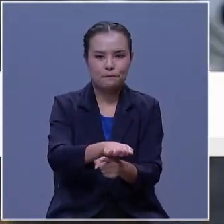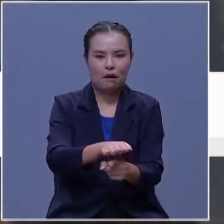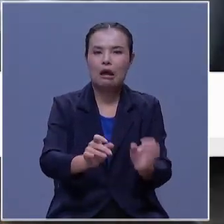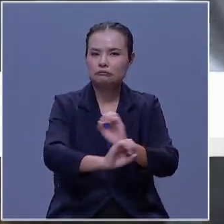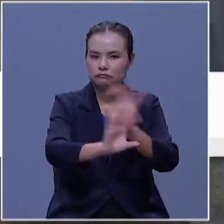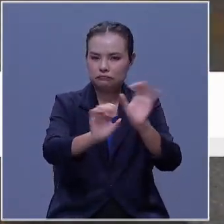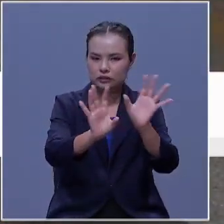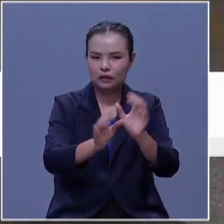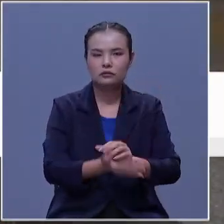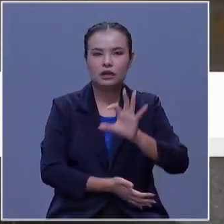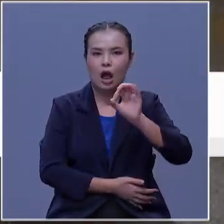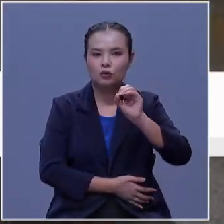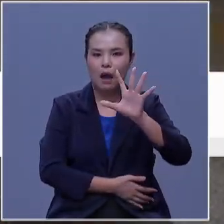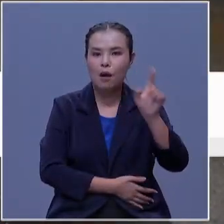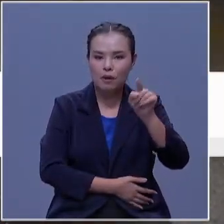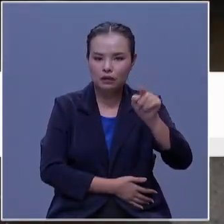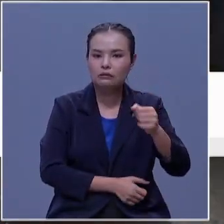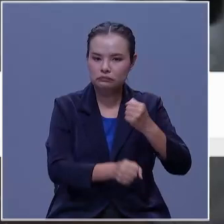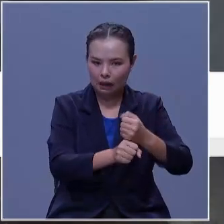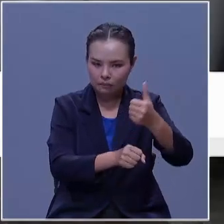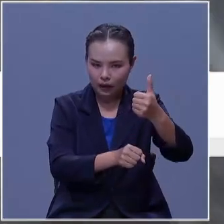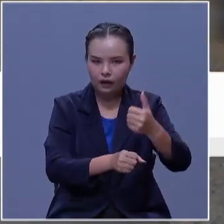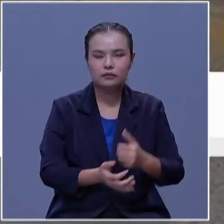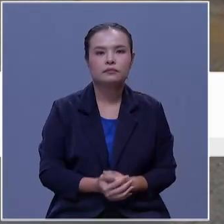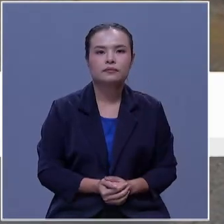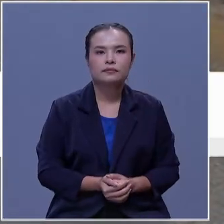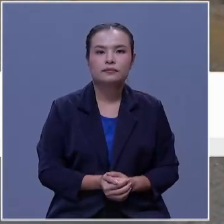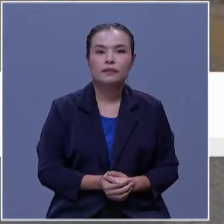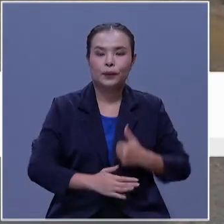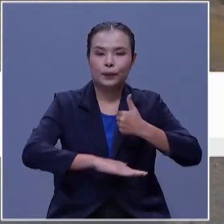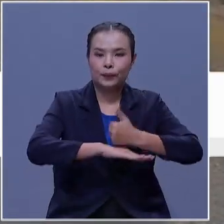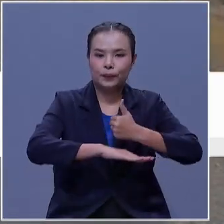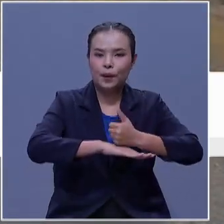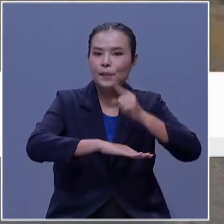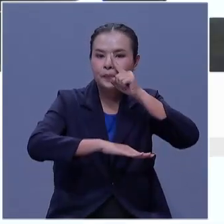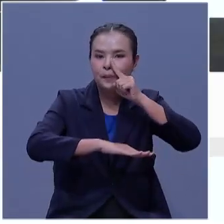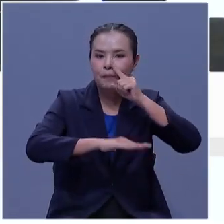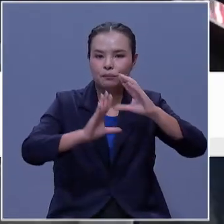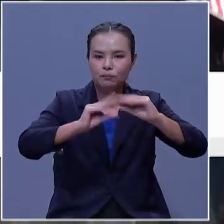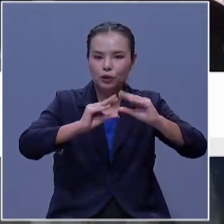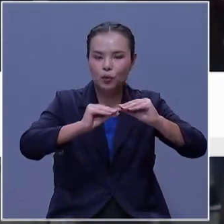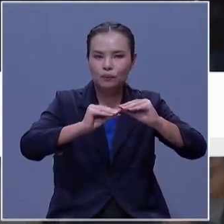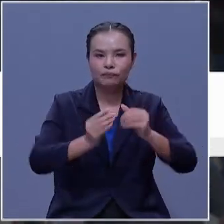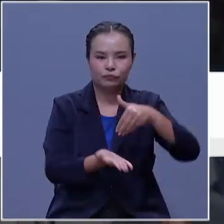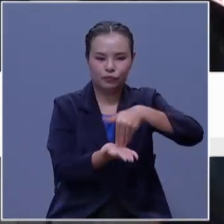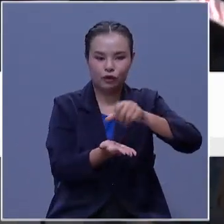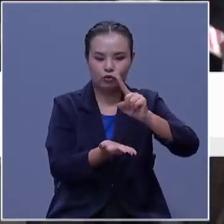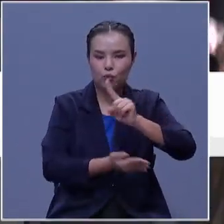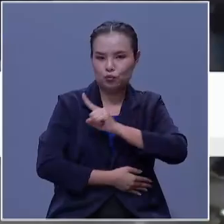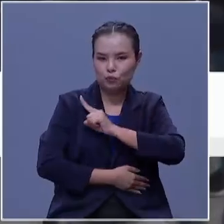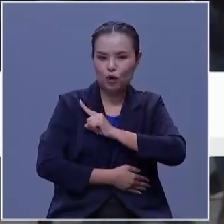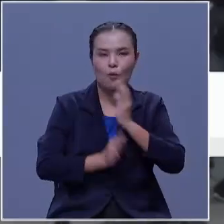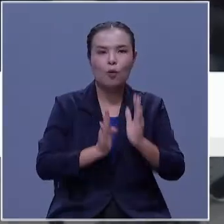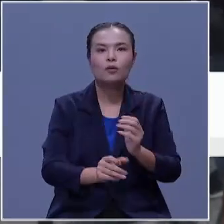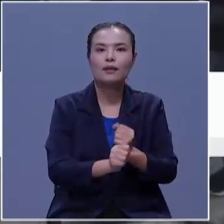ยำสูงถึง 95% แล้วล่าสุดเรื่องนี้ทางผู้ว่ากทม.ได้เรียกประชุมเพื่อมอบหมายให้ตั้งศูนย์และมีเจ้าหน้าที่ประจำก